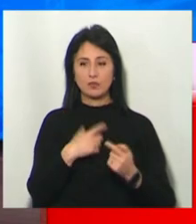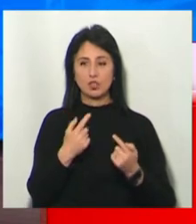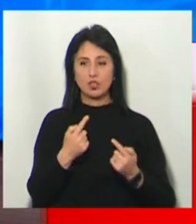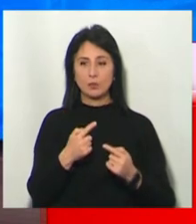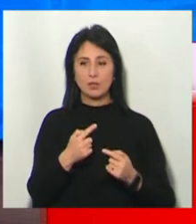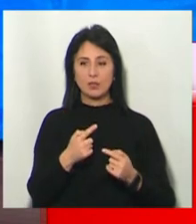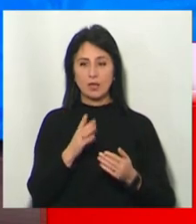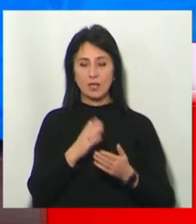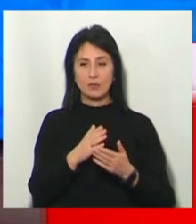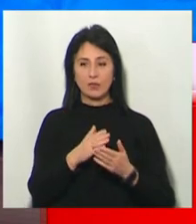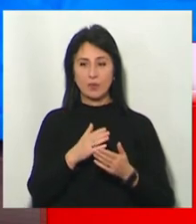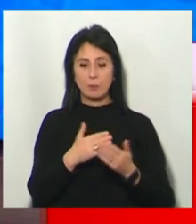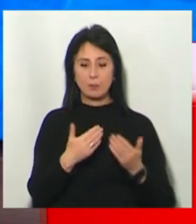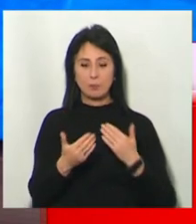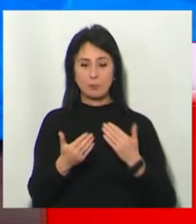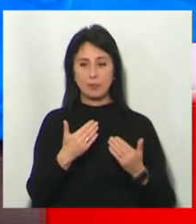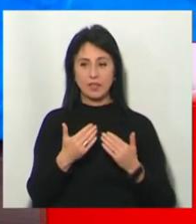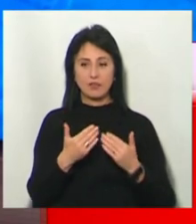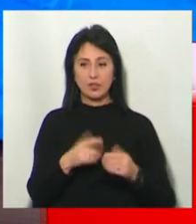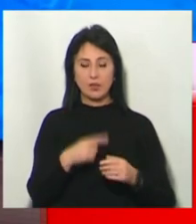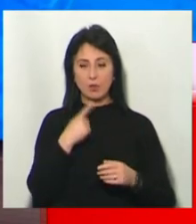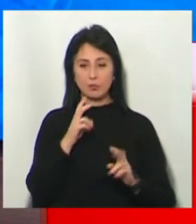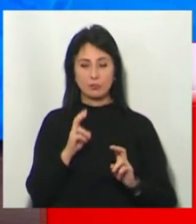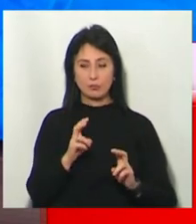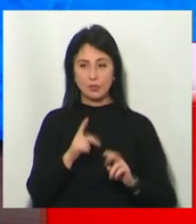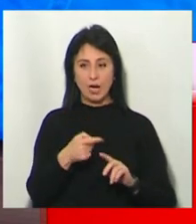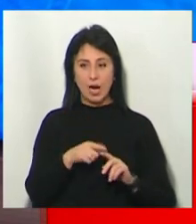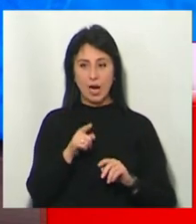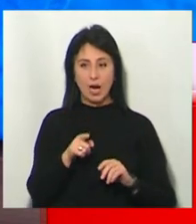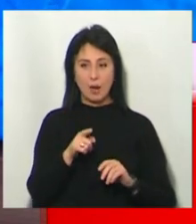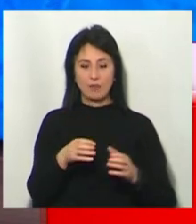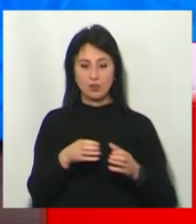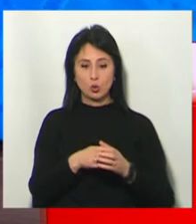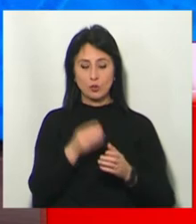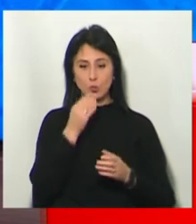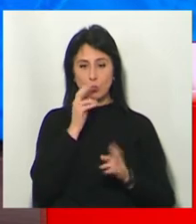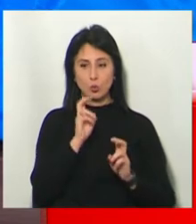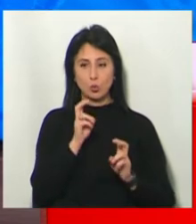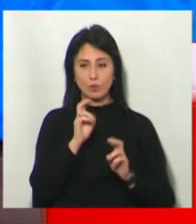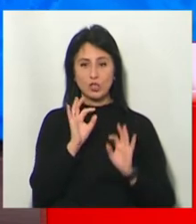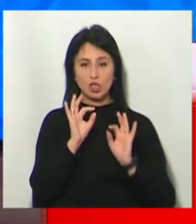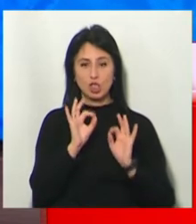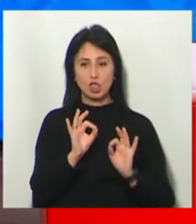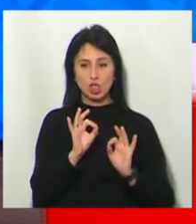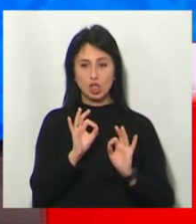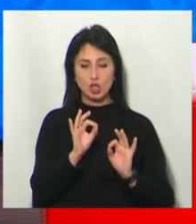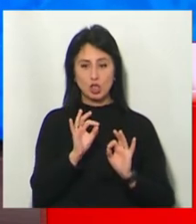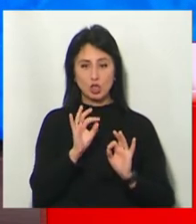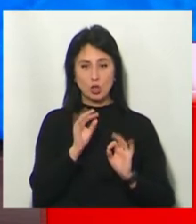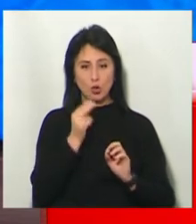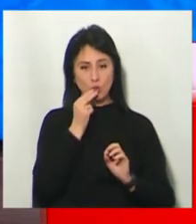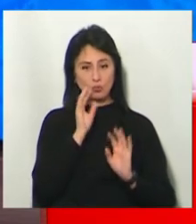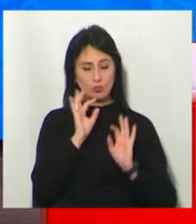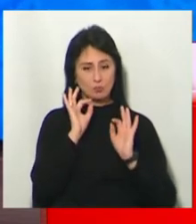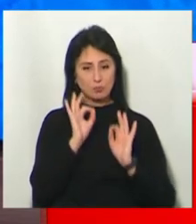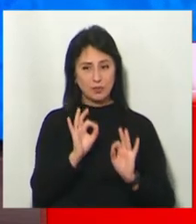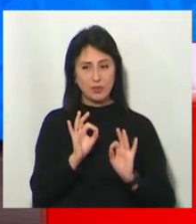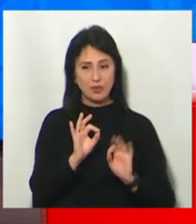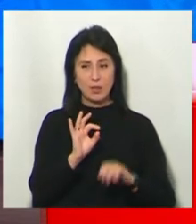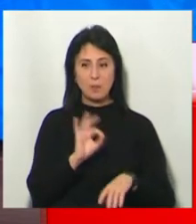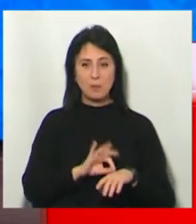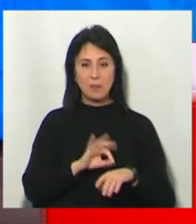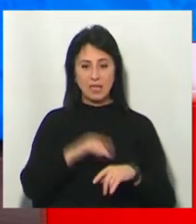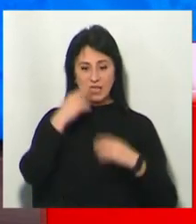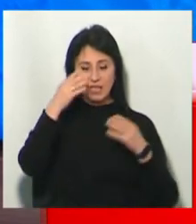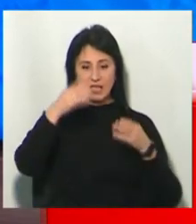მნიშვნელობა შეიძინა მიდგომამ, რომელიც გულისხმობს ამ ჯგუფის პროდუქტების სწორ რაციონალურ გამოყენებას